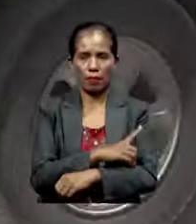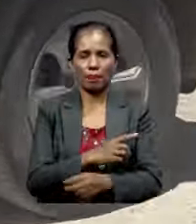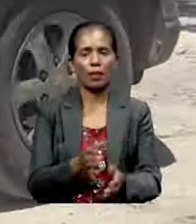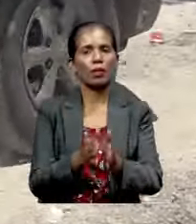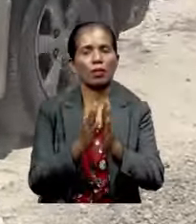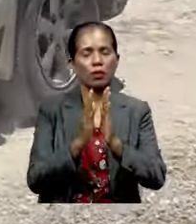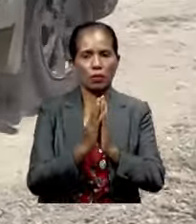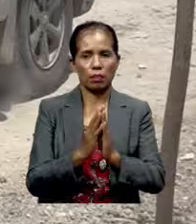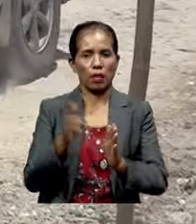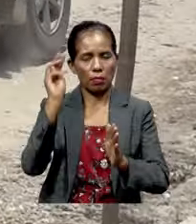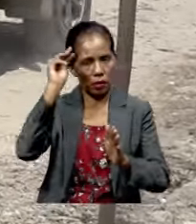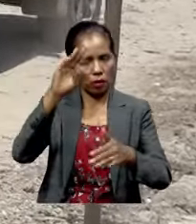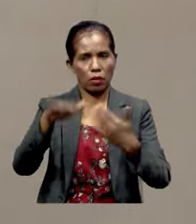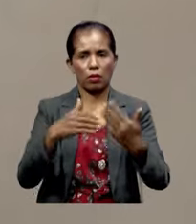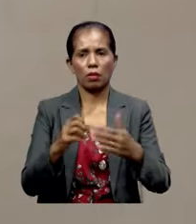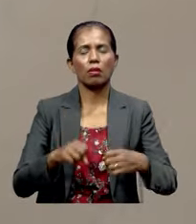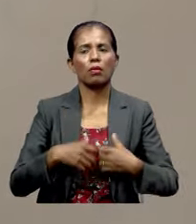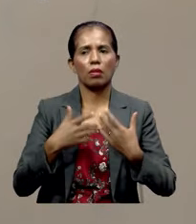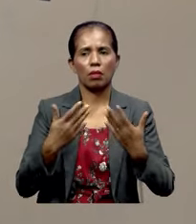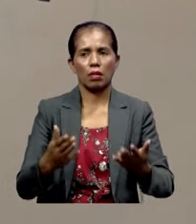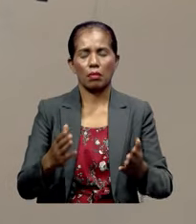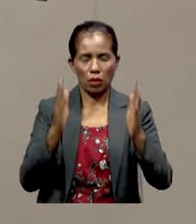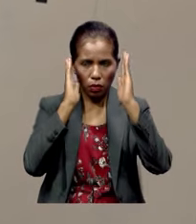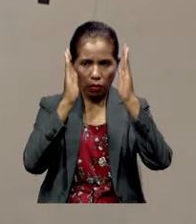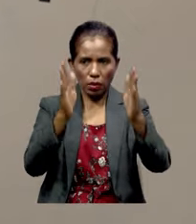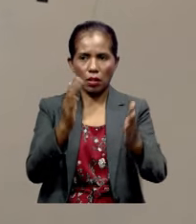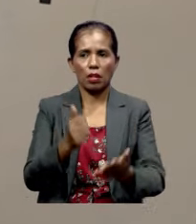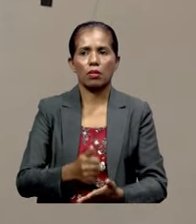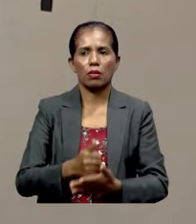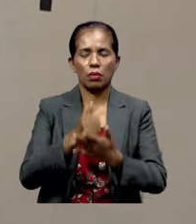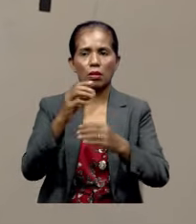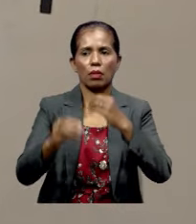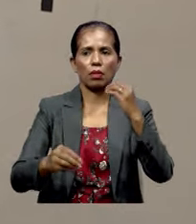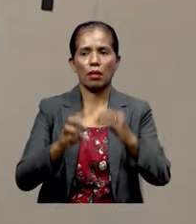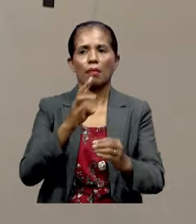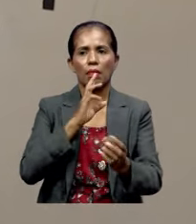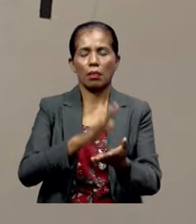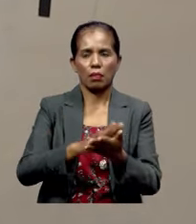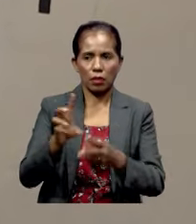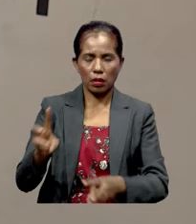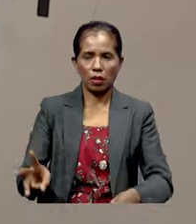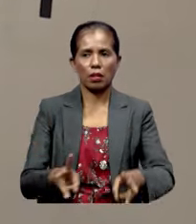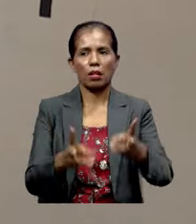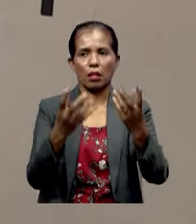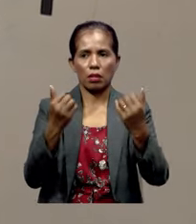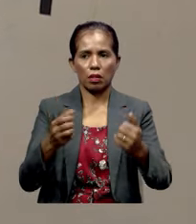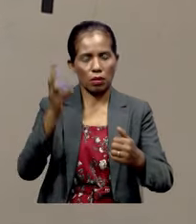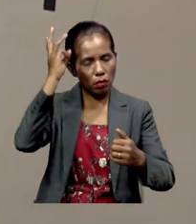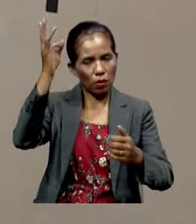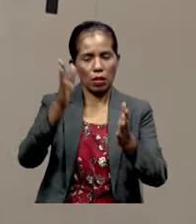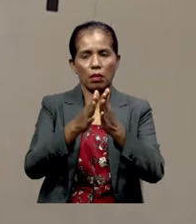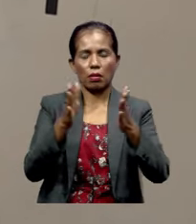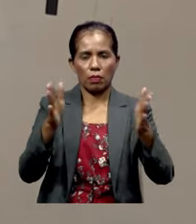parte relevante o insa para bele tau atensau ba na fatim ba lilu kona ba bemos na estrada na bema kadada na se perkupasan bot